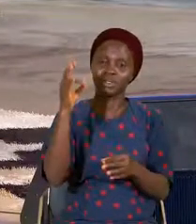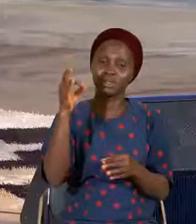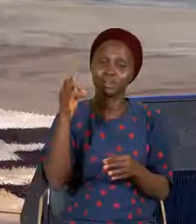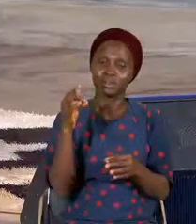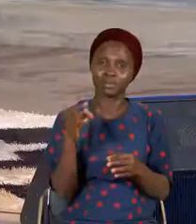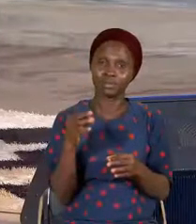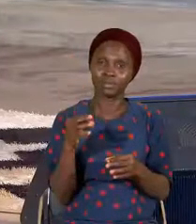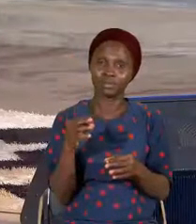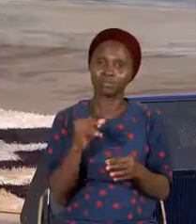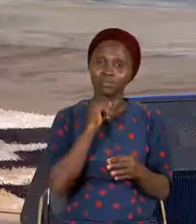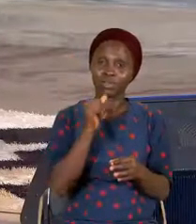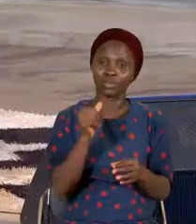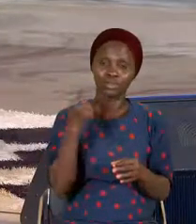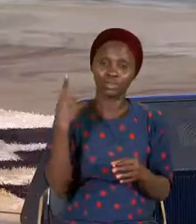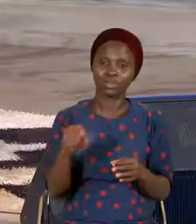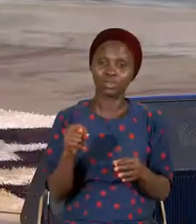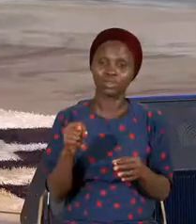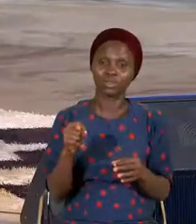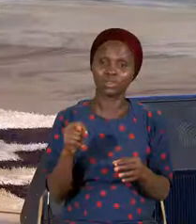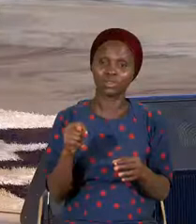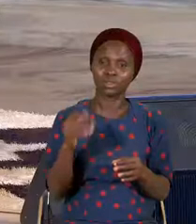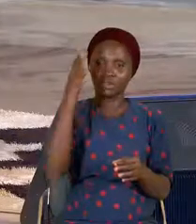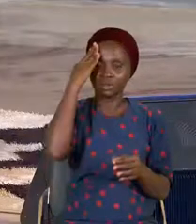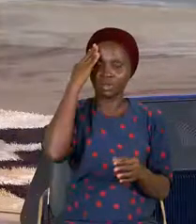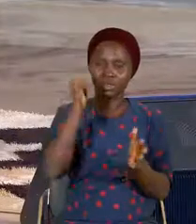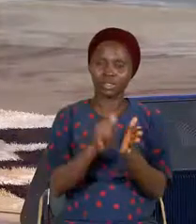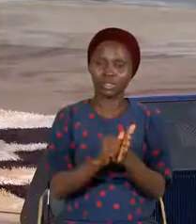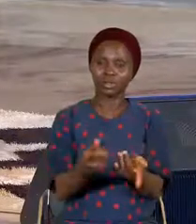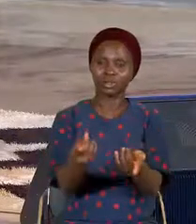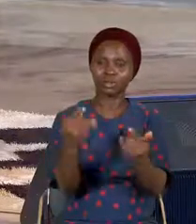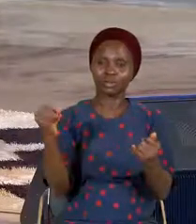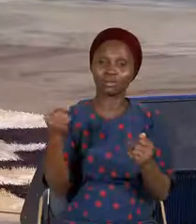Saint. Ce n'est pas par la connaissance qui vient